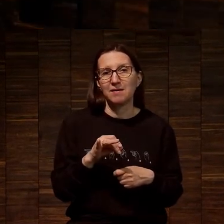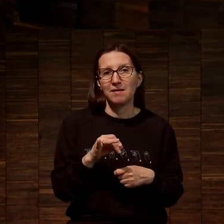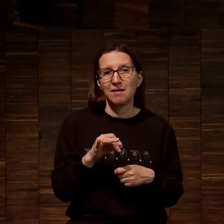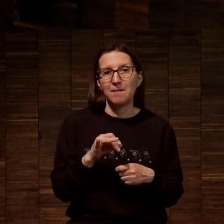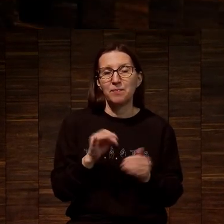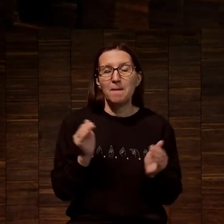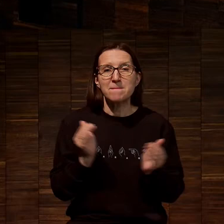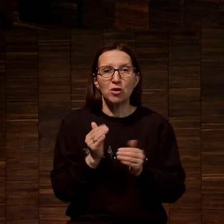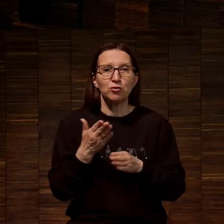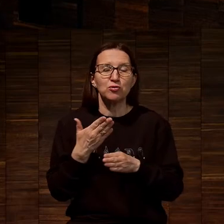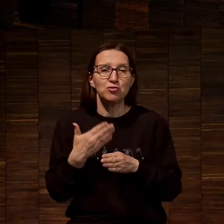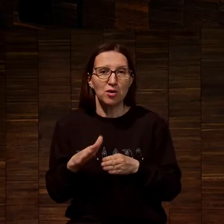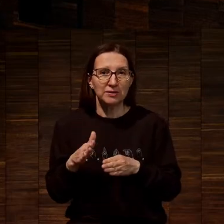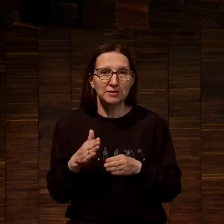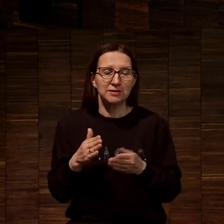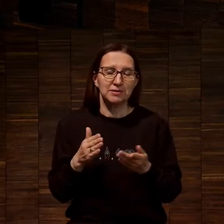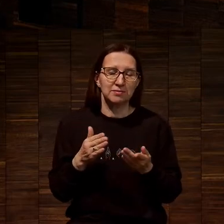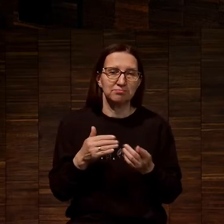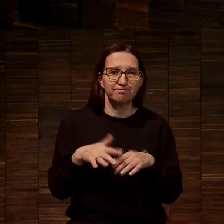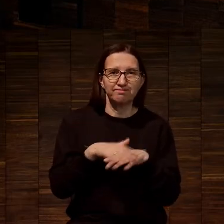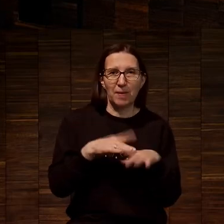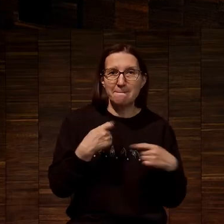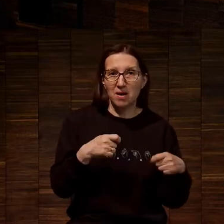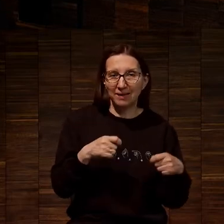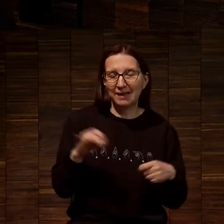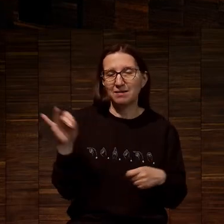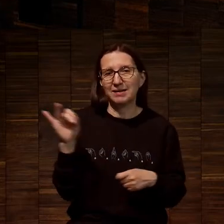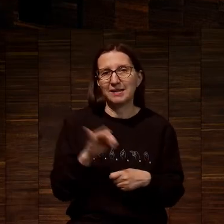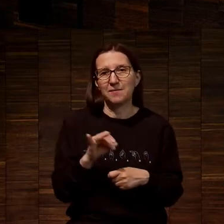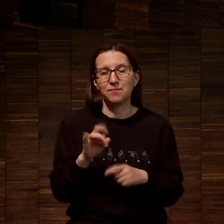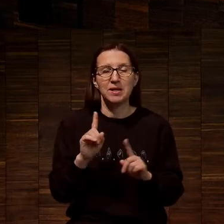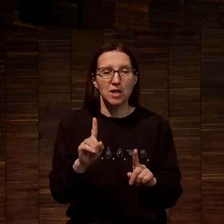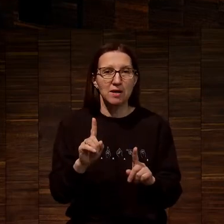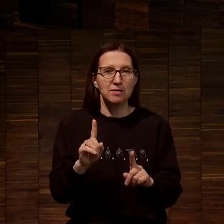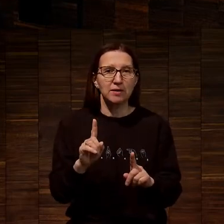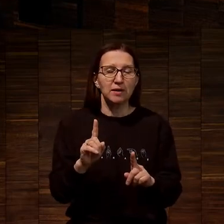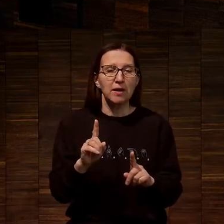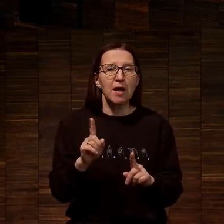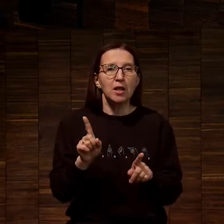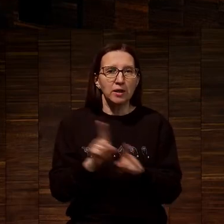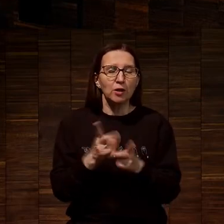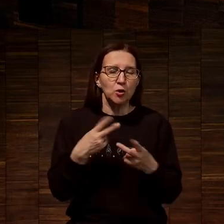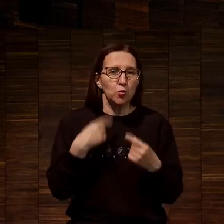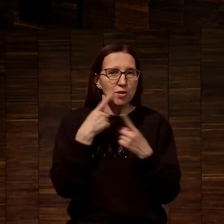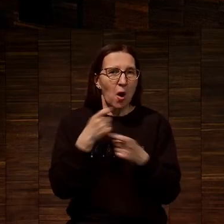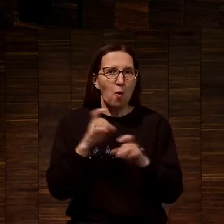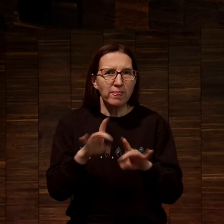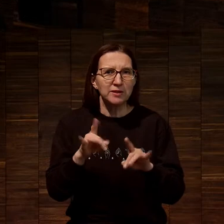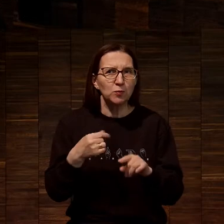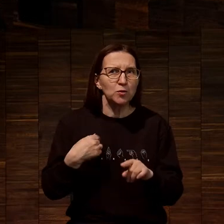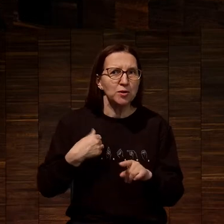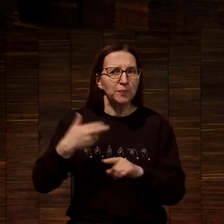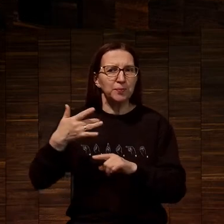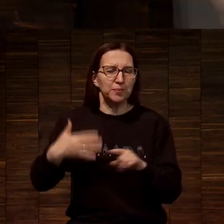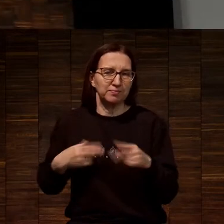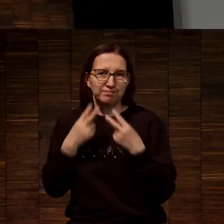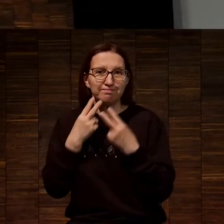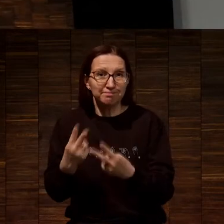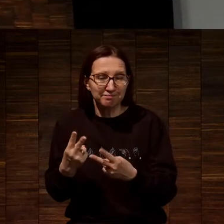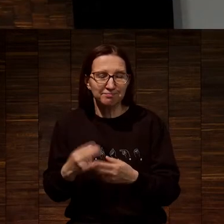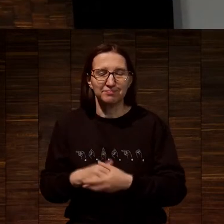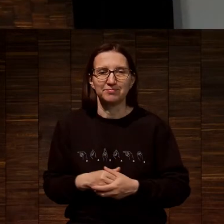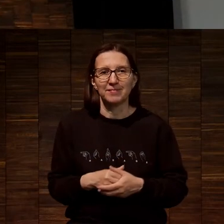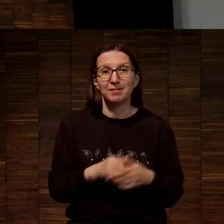маленькая часть принт-маркета. Вот. И да, и дальше уже смотрите анонсы, потому что вам я затянула вступление. Спасибо большое, передаю